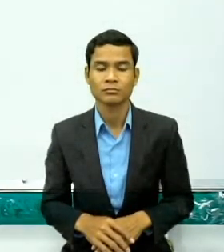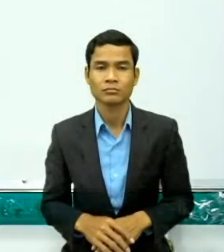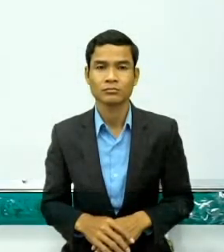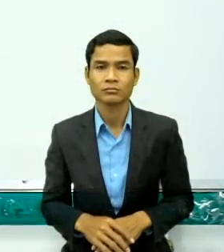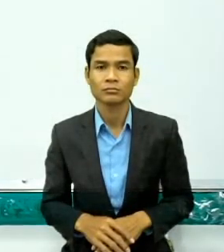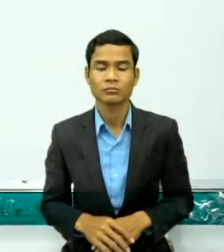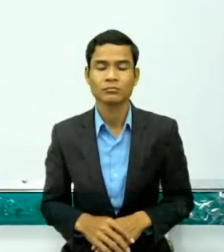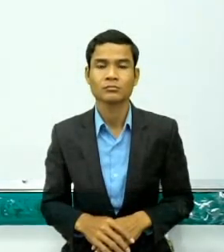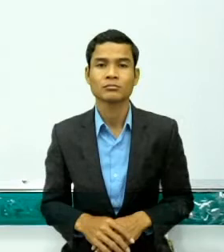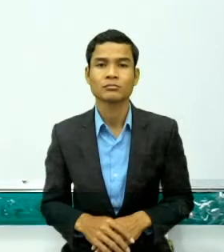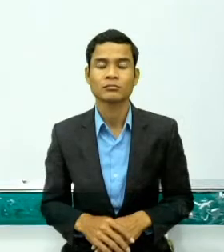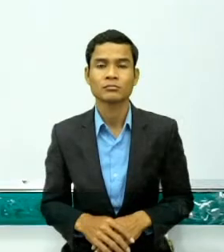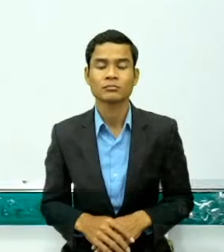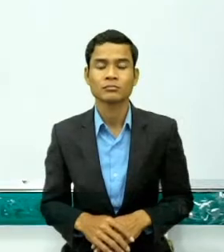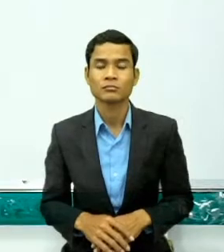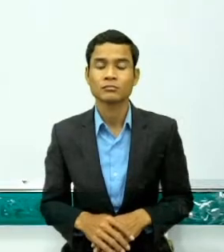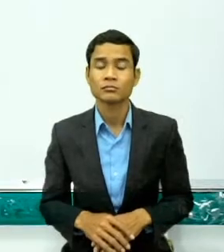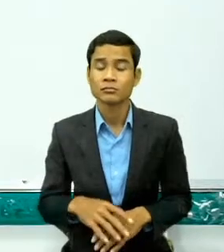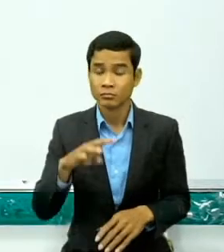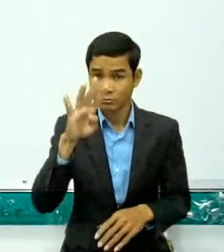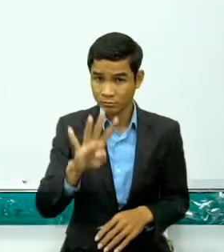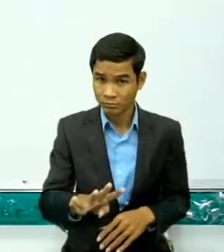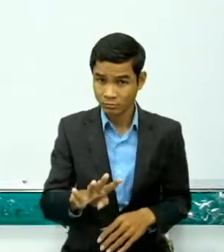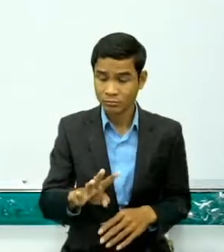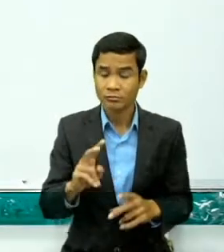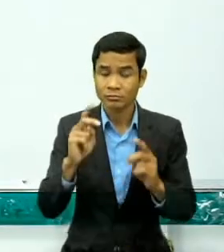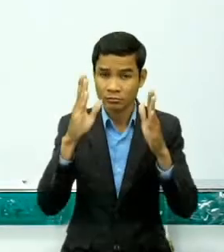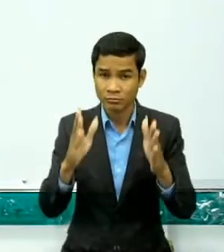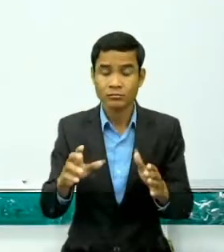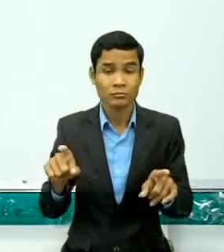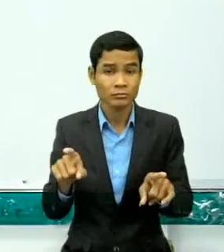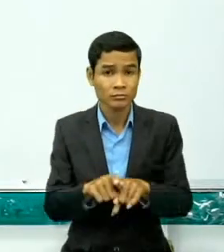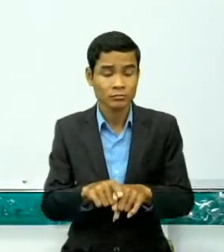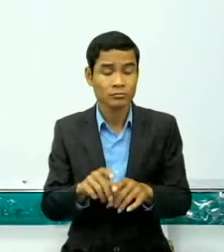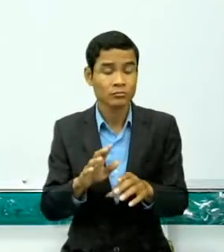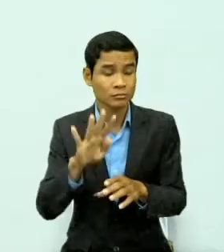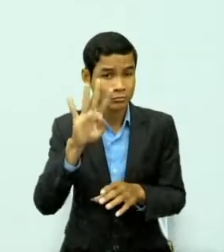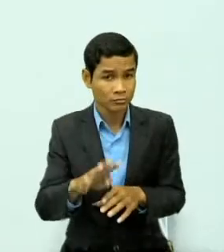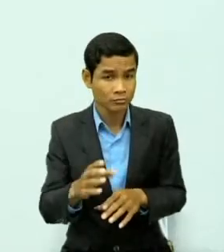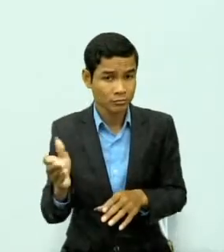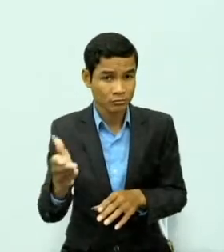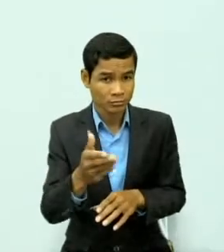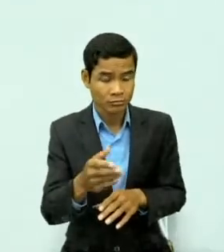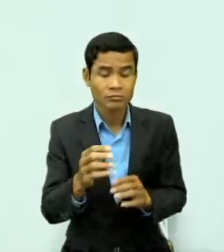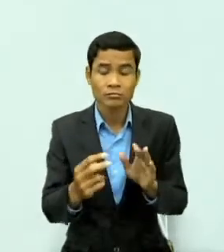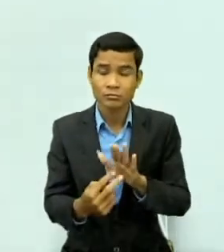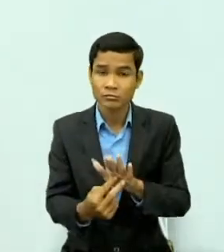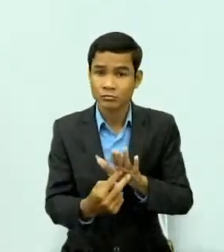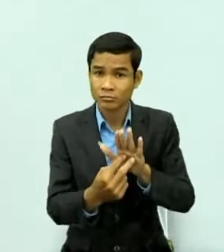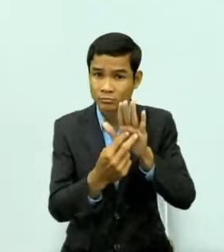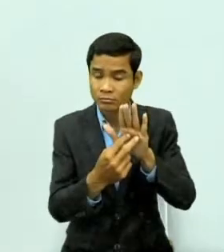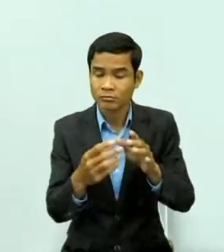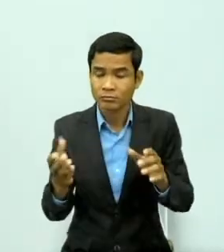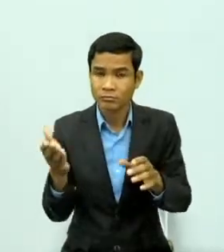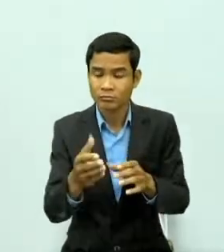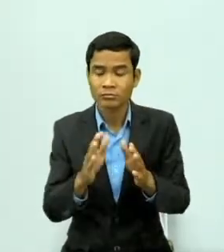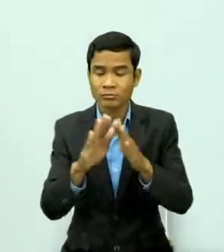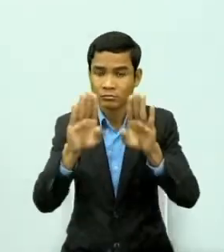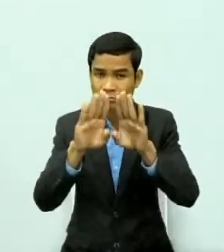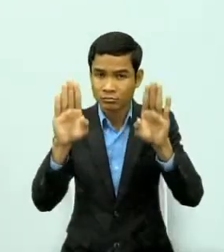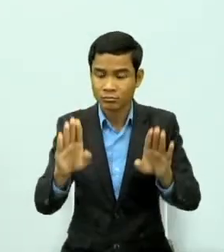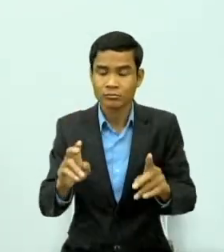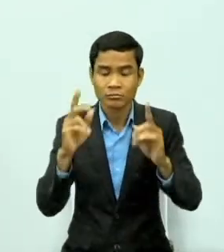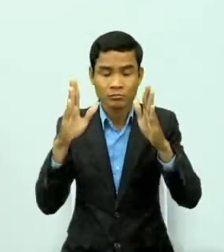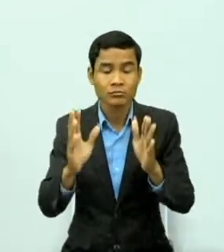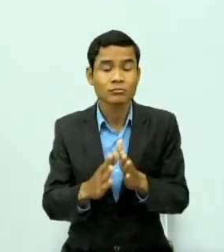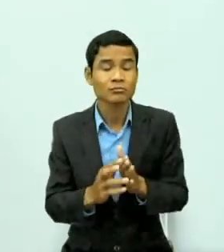ចាអញ្ចឹងគឺតារាងរបស់អ្នកគ្រូគឺដូចតារាងរបស់កូនដែលអ្នកគ្រូបានបង្ហាញមិញហ្នឹងយើងមើលមកក្តារខៀនអ្នកគ្រូនឹងចង្អុល